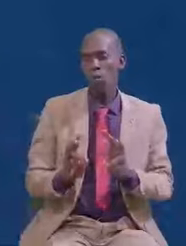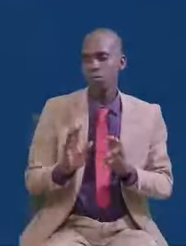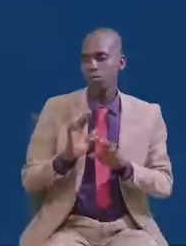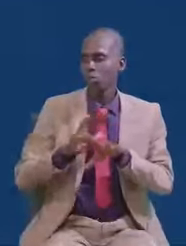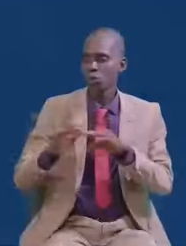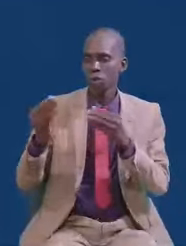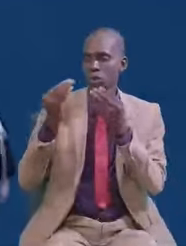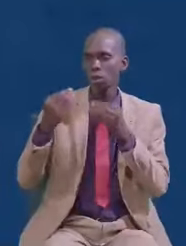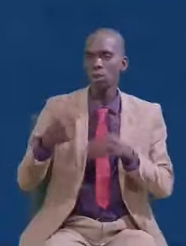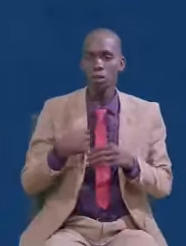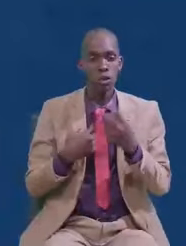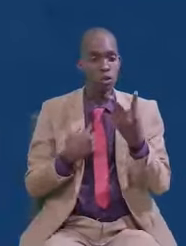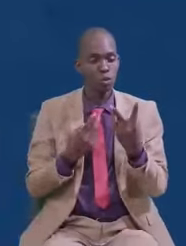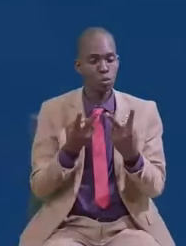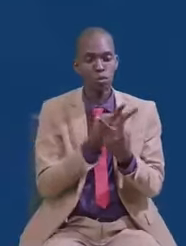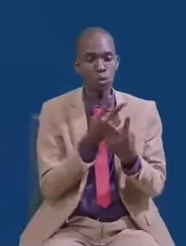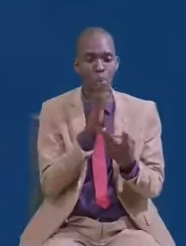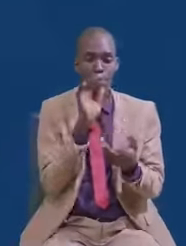Deux personnes se marient ensemble.